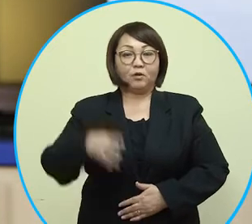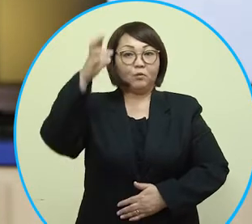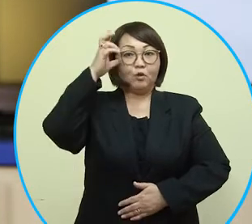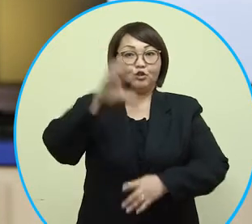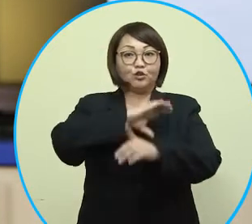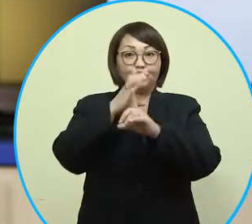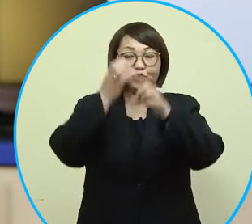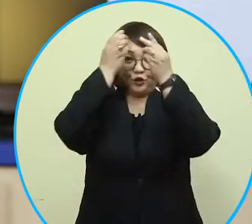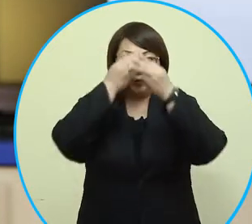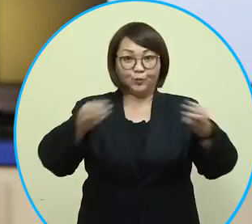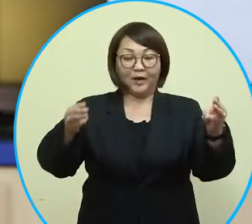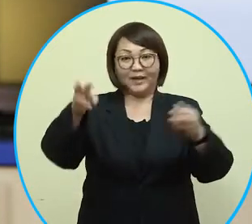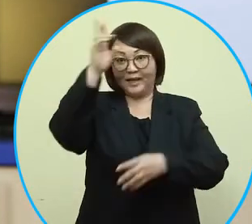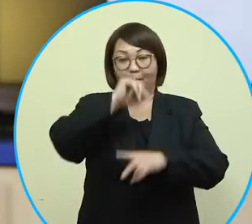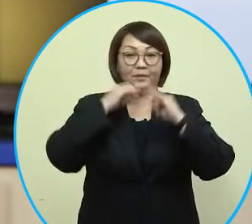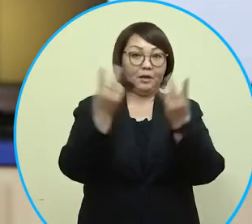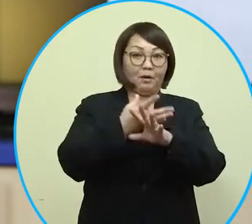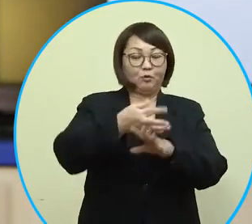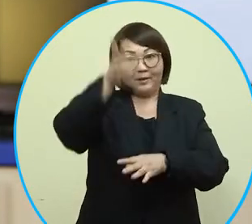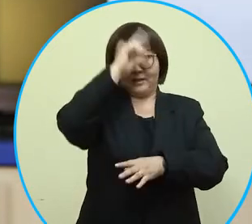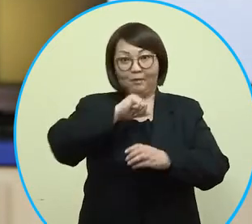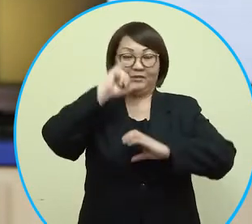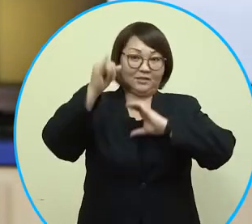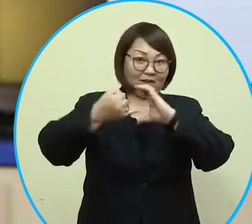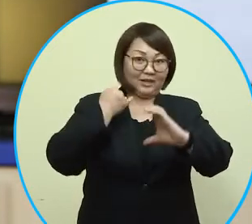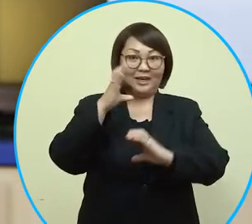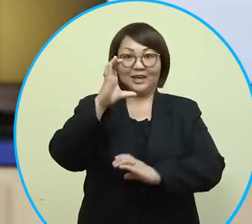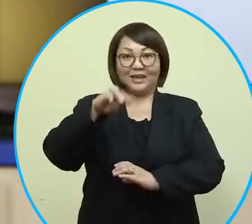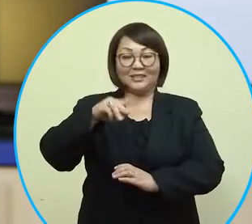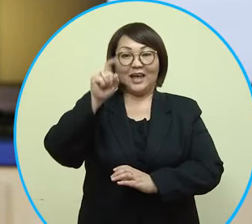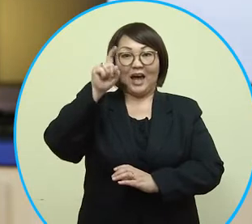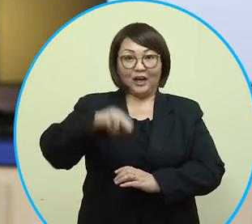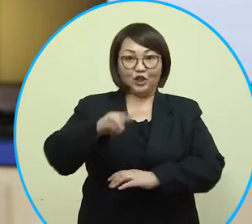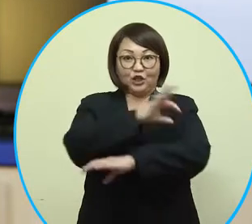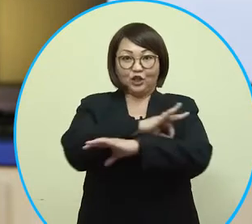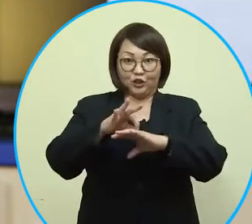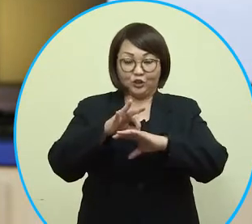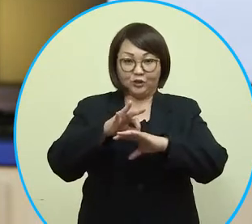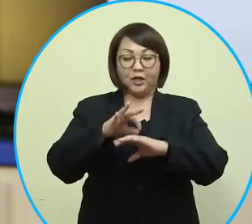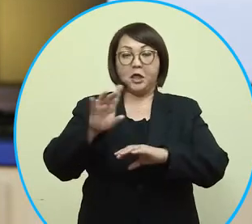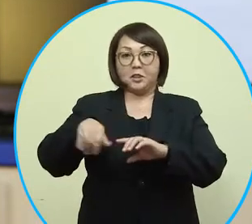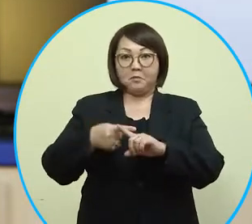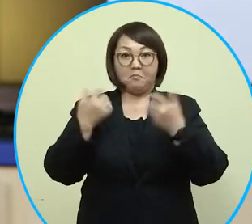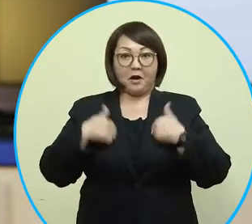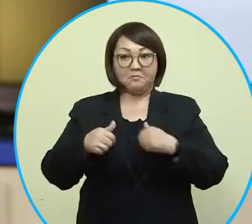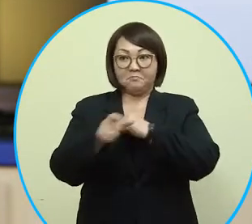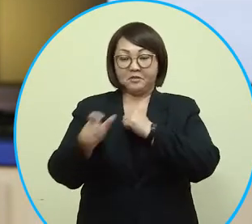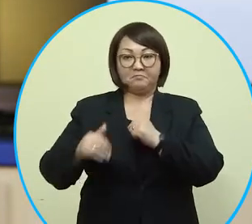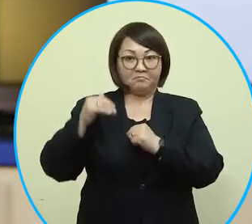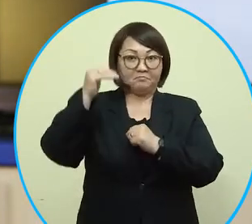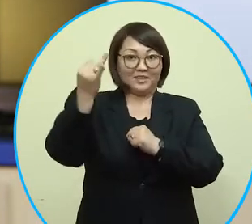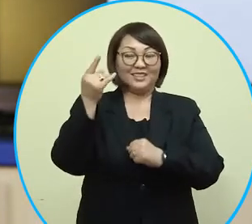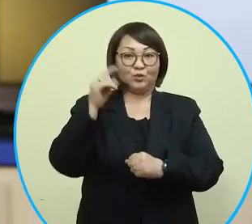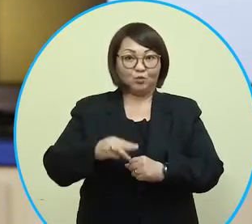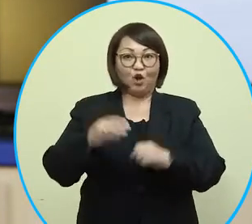ҚАЛЬМАТАРА БОЛУСОРЛ САВИШ НИЛЛХОА ЭСПОРТ ИЯМ, НИГМИЙ ХАМГООЛ ХЮЛМРАЙ ИЯМ, ЖАЙКАА ИСТАРТУСЛЛИЙН ХЮРИНД, Мүң БАХШИЙ МЕРГГЖИЛ ДЭЙШЛУЮЛЬ